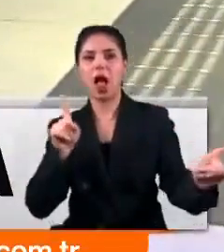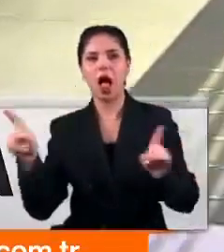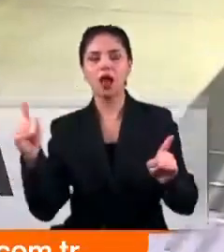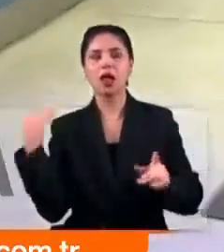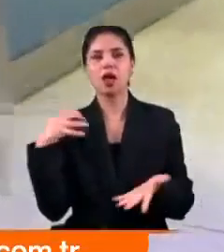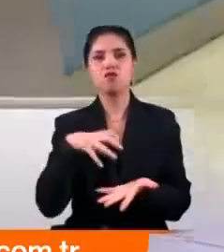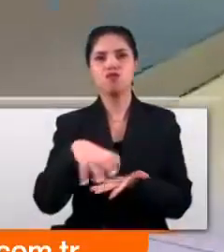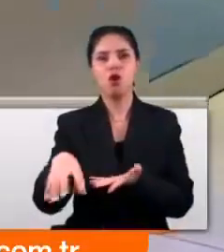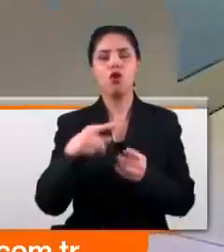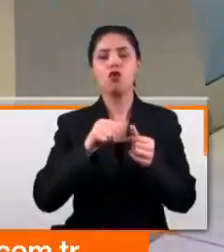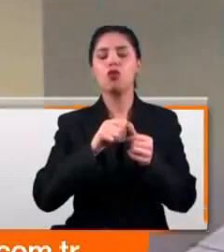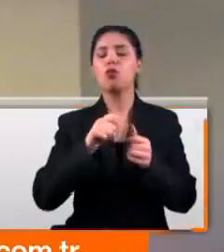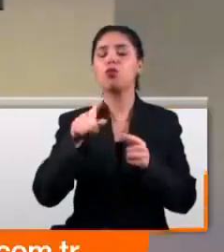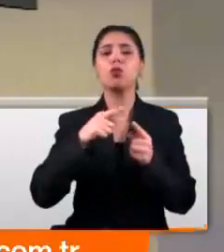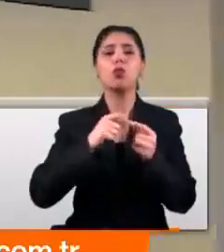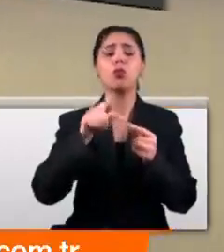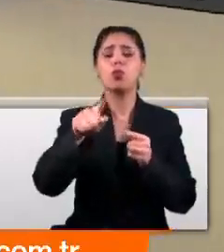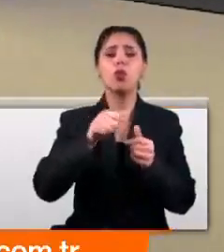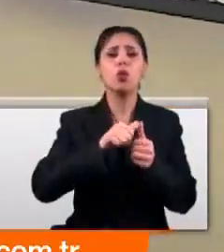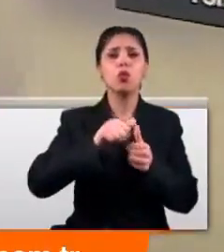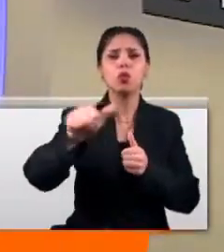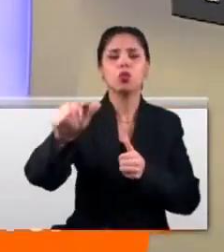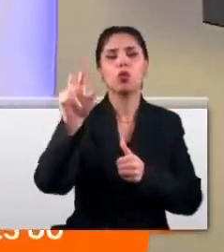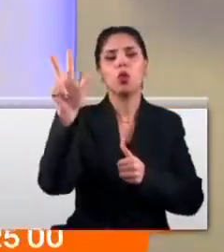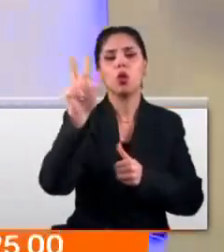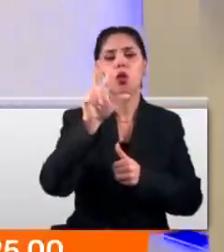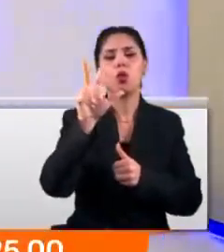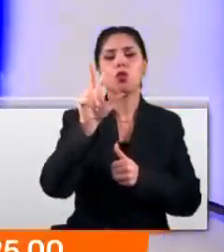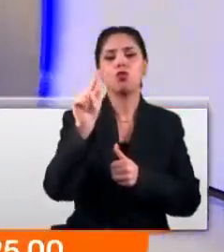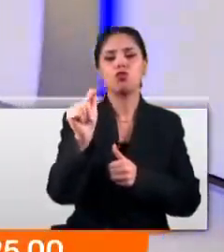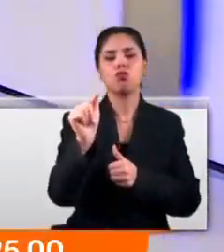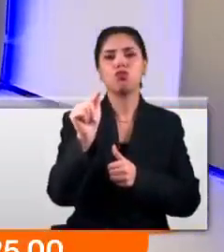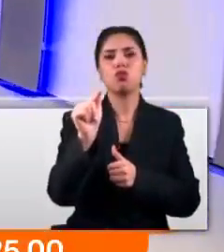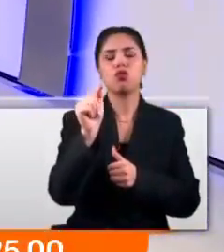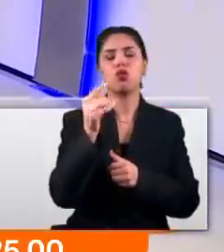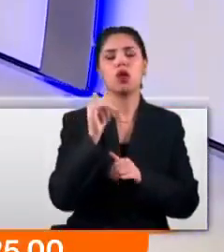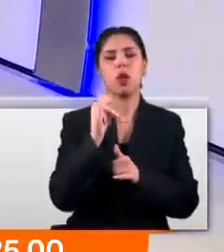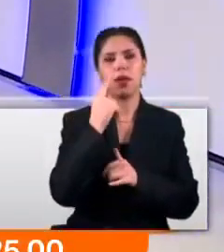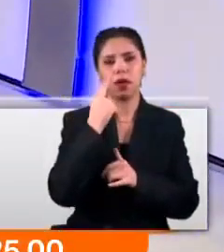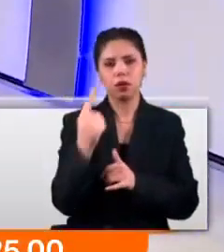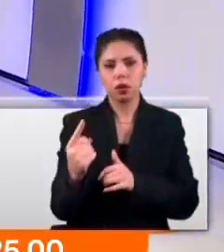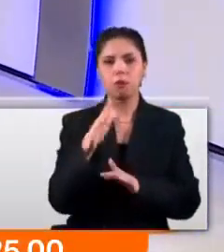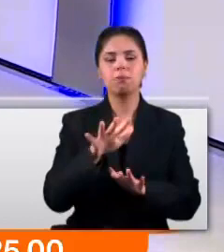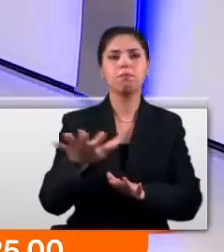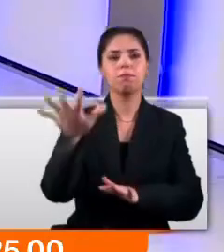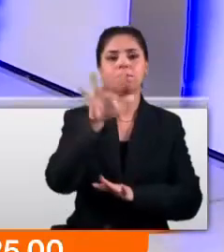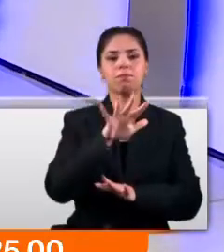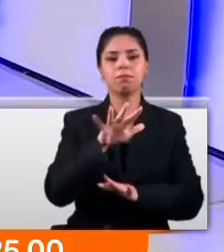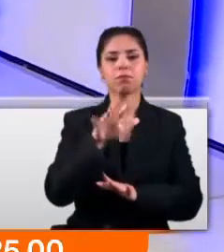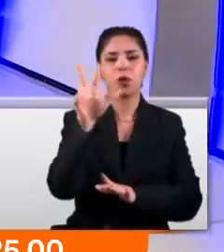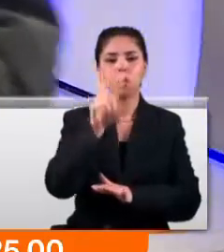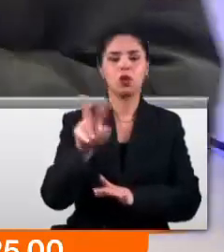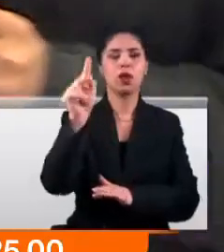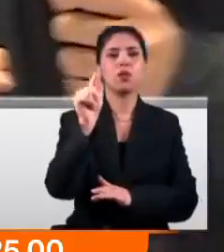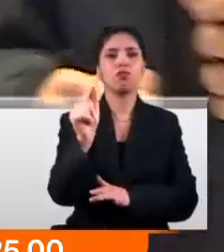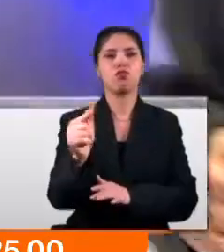uzunluğu toplam 3,5 kilometre ve bu hattın açılmasıyla toplamda 9 istasyona çıktı ve hattın uzunluğu da